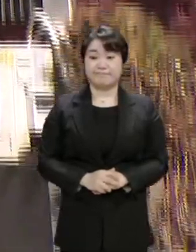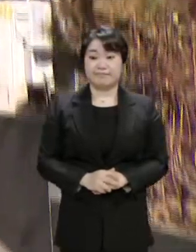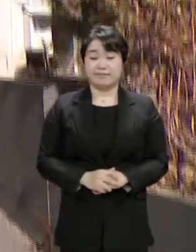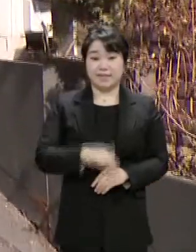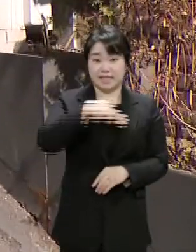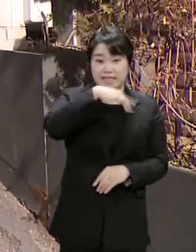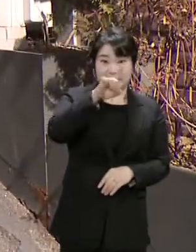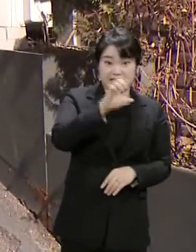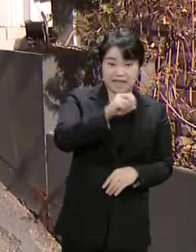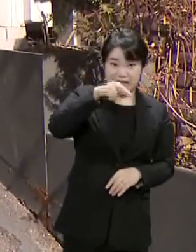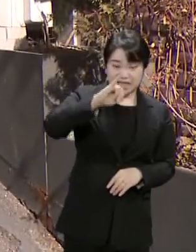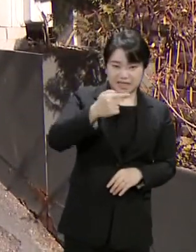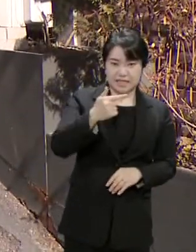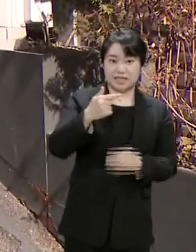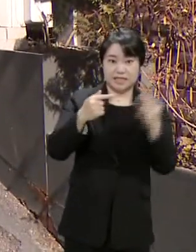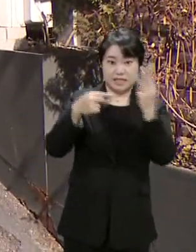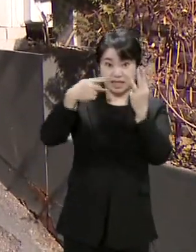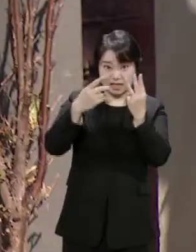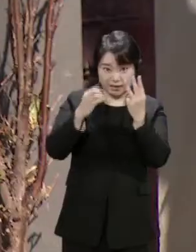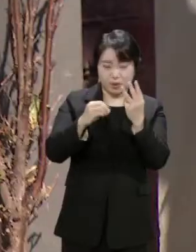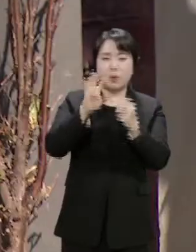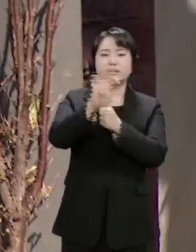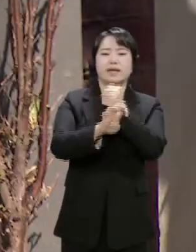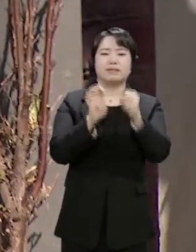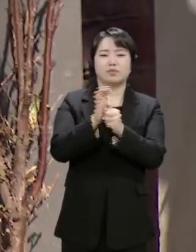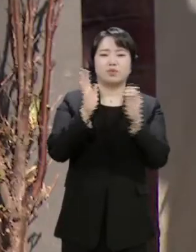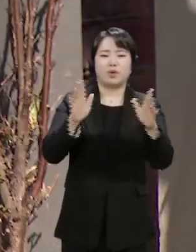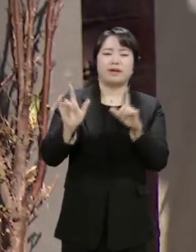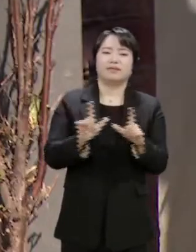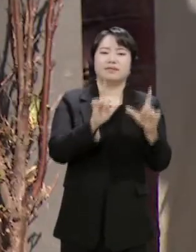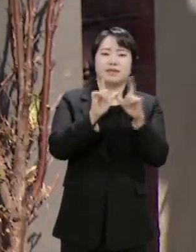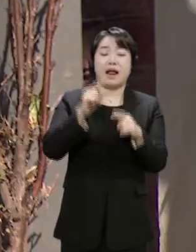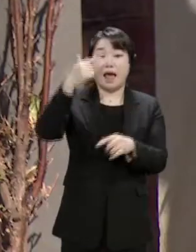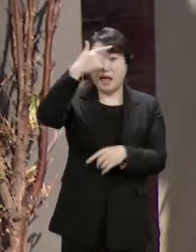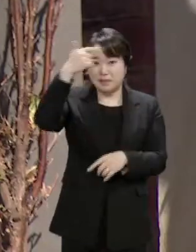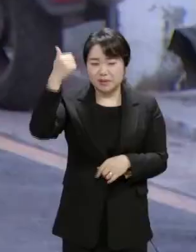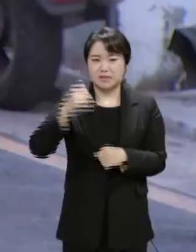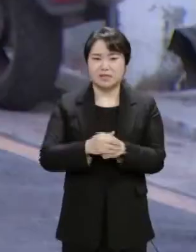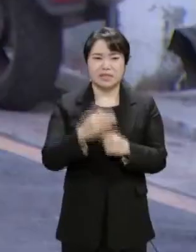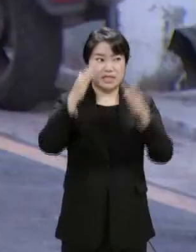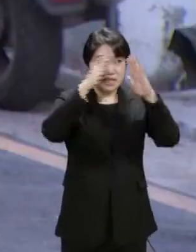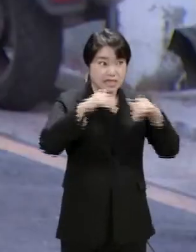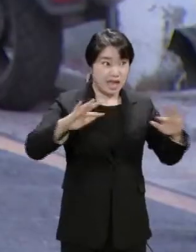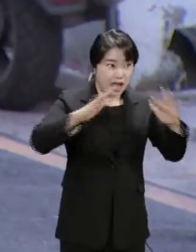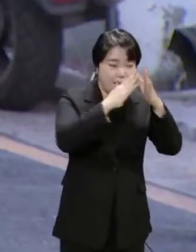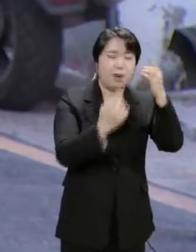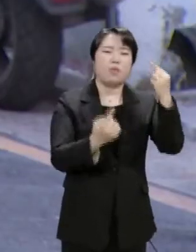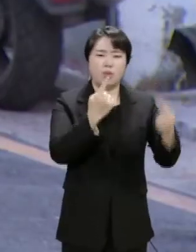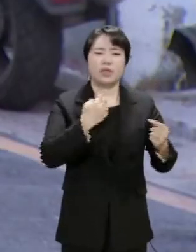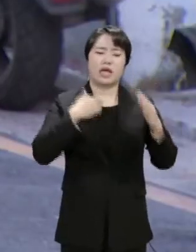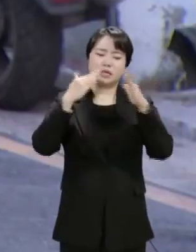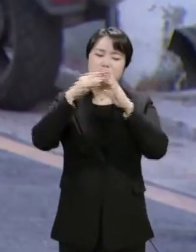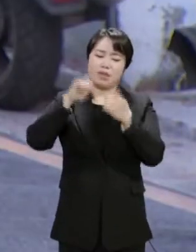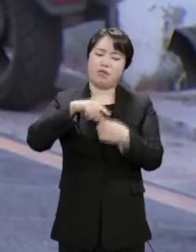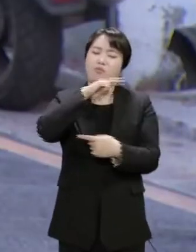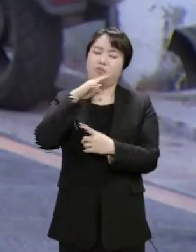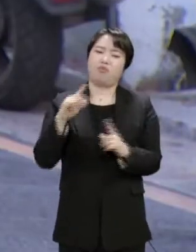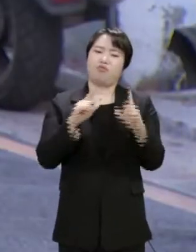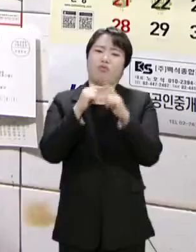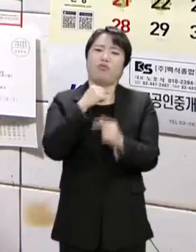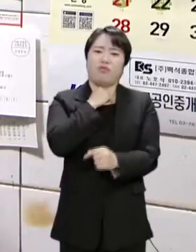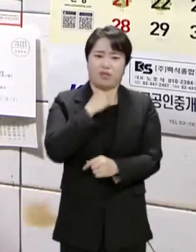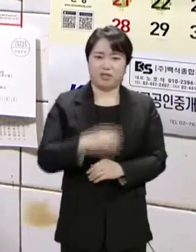창신 3동에서 40여 년째 살고 있는 김영일 할아버지는 개발보다는 여생을 현재 집에서 보내고 싶다고 말합니다.